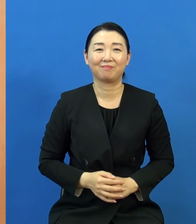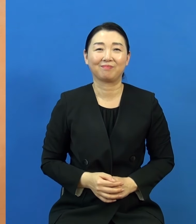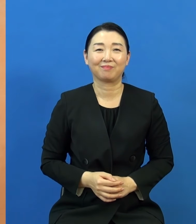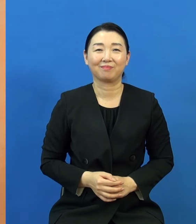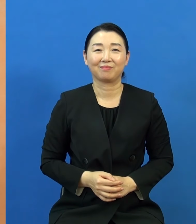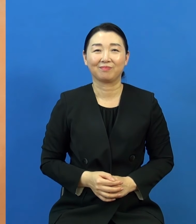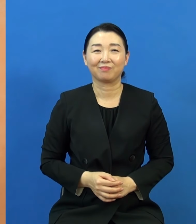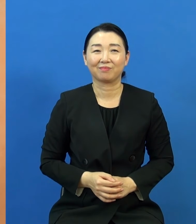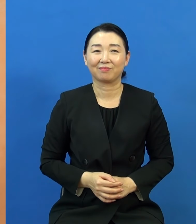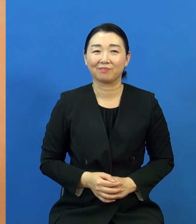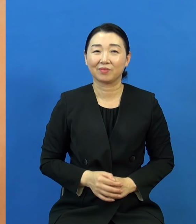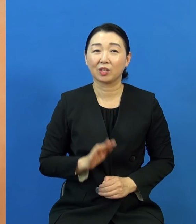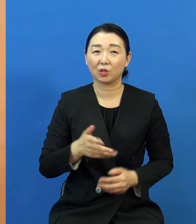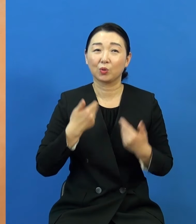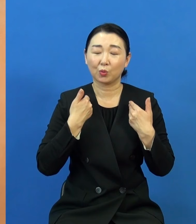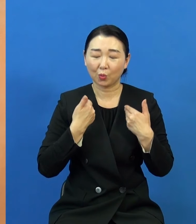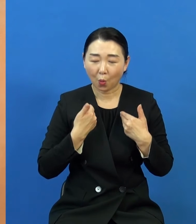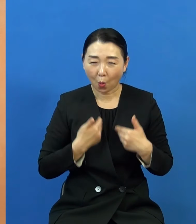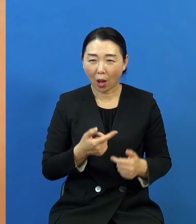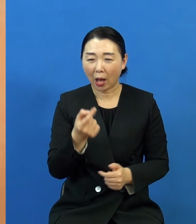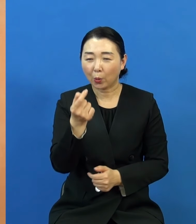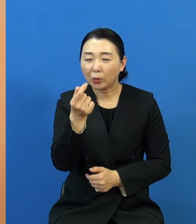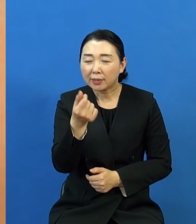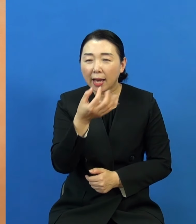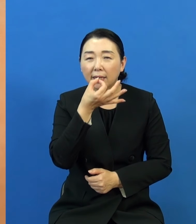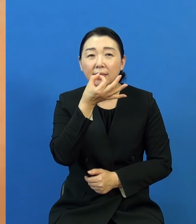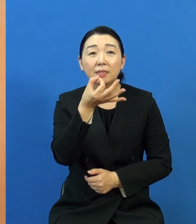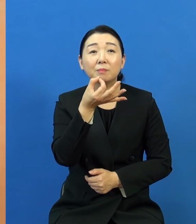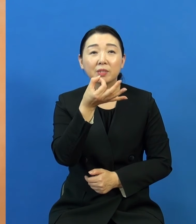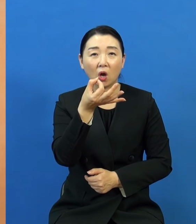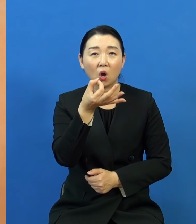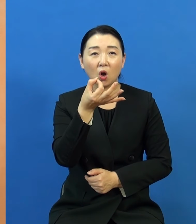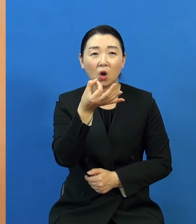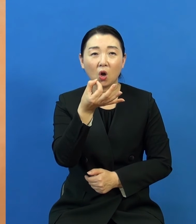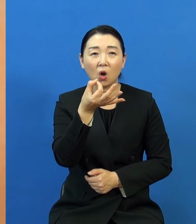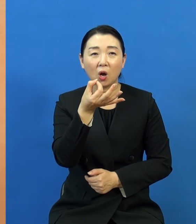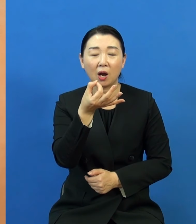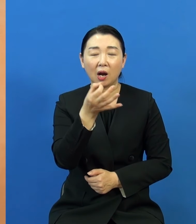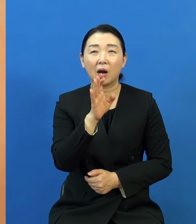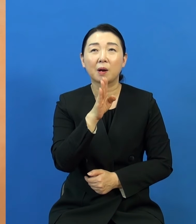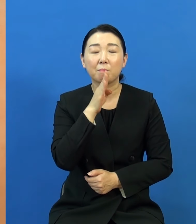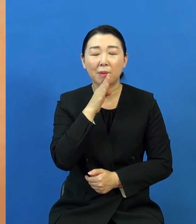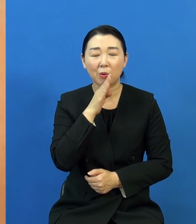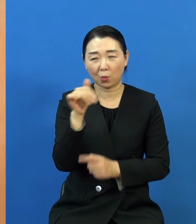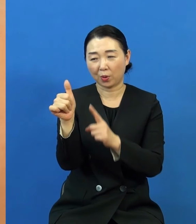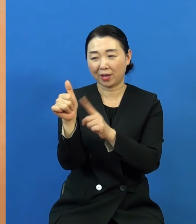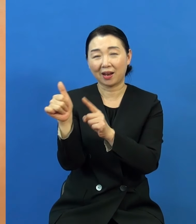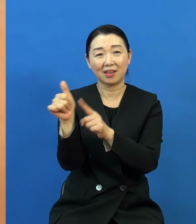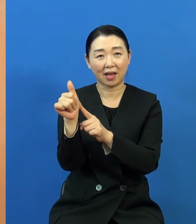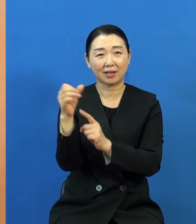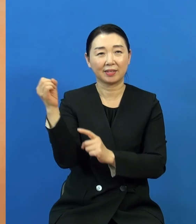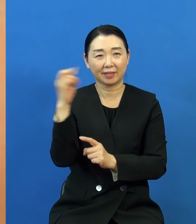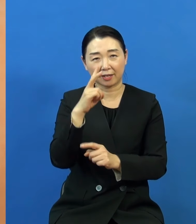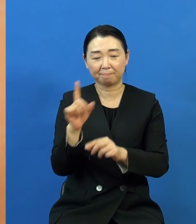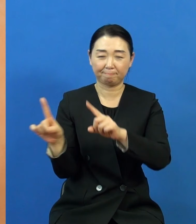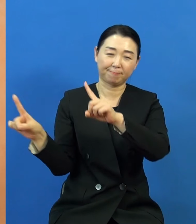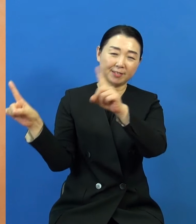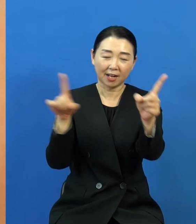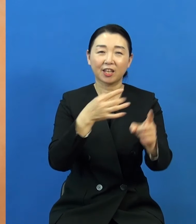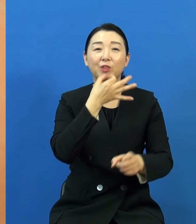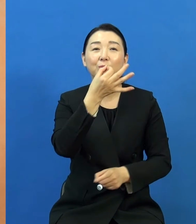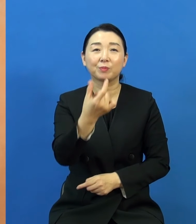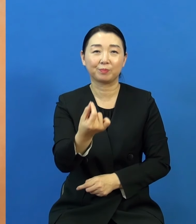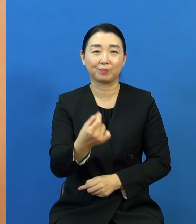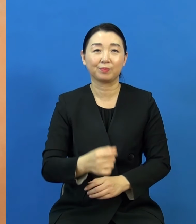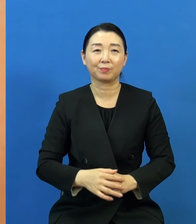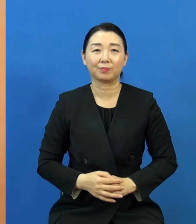그 고요하고 작은 음성은 바로 엘리야를 다시 살게 하는 음성이었던 것이죠.